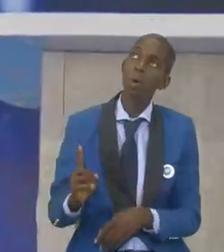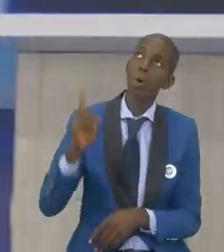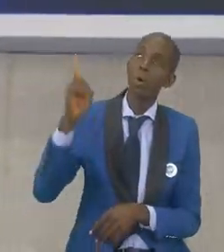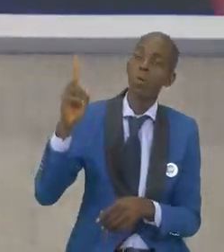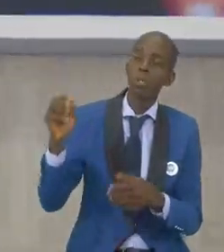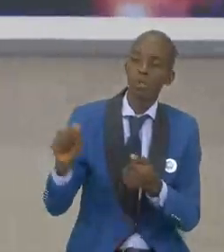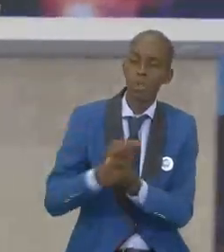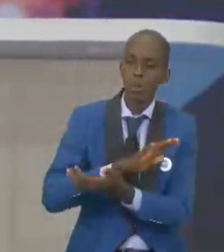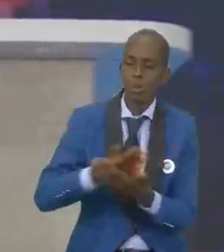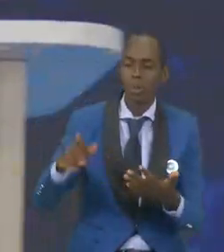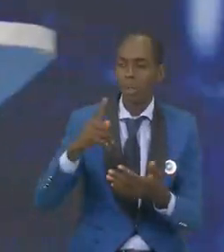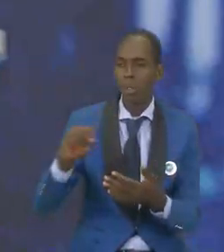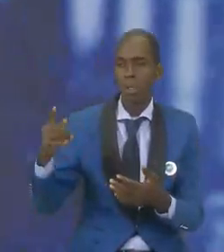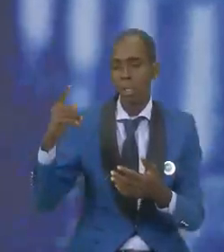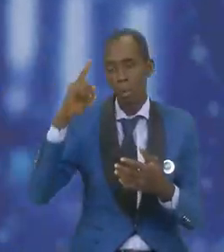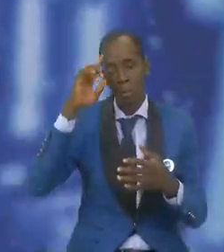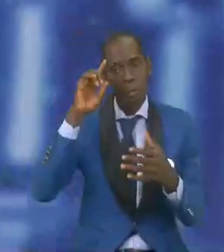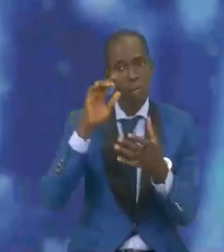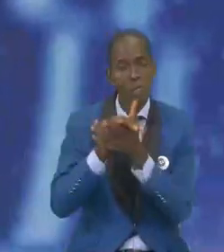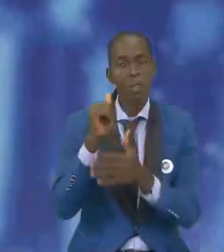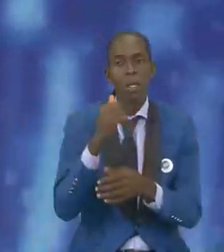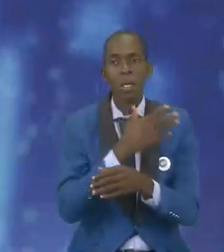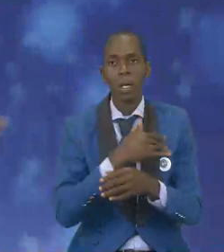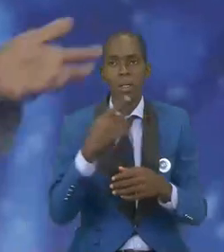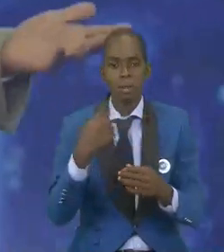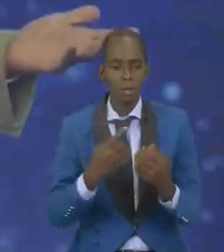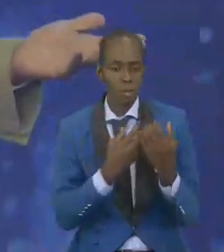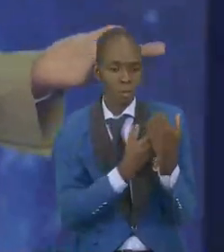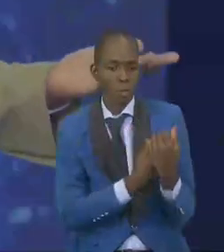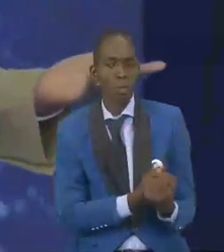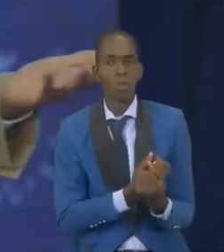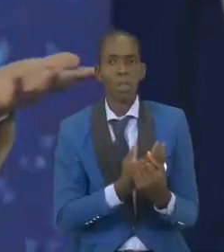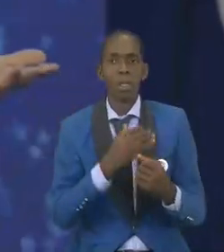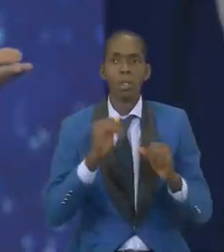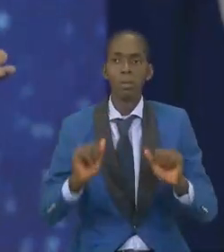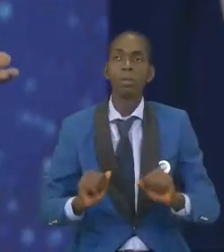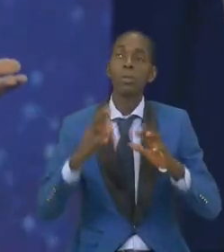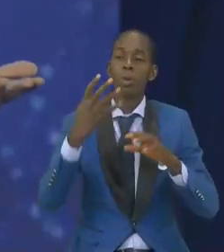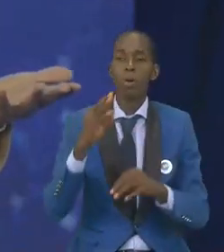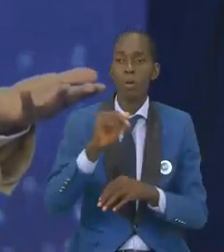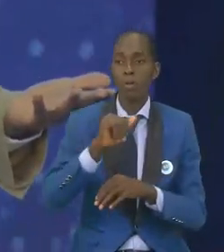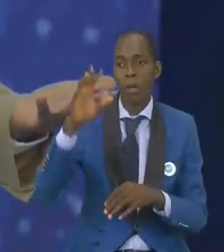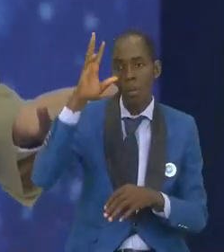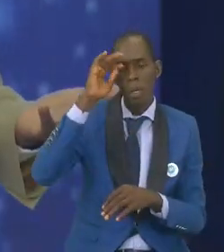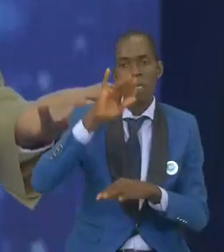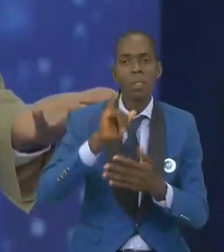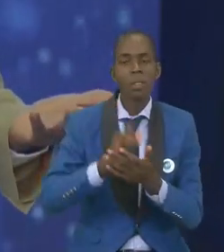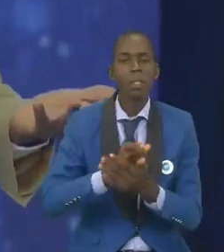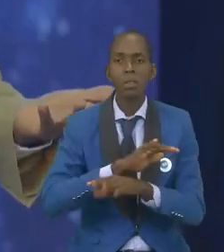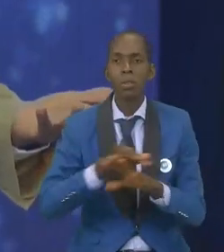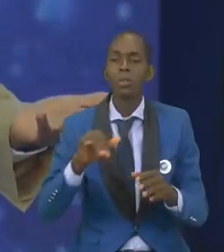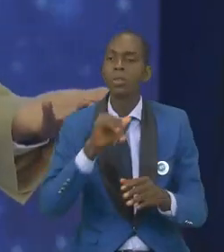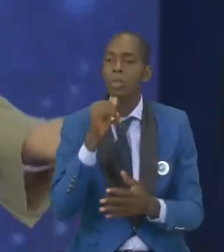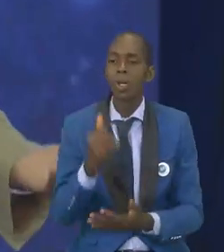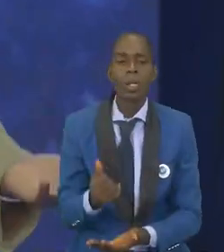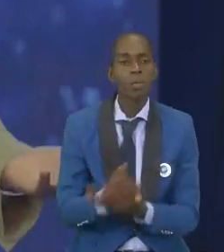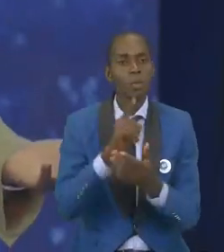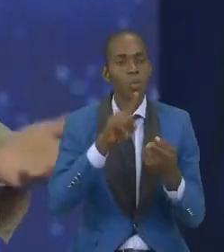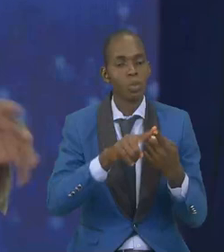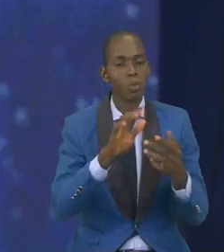faire du mal à un homme ne te lèvres pas détruire la conviction et le courage et la